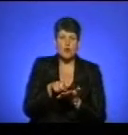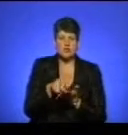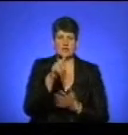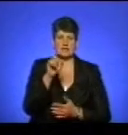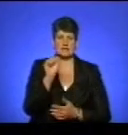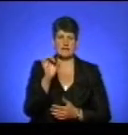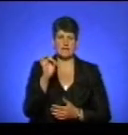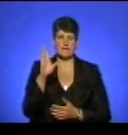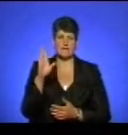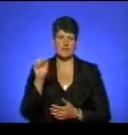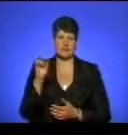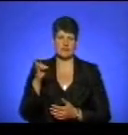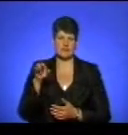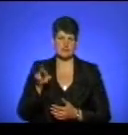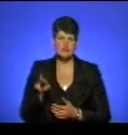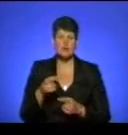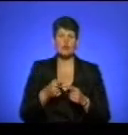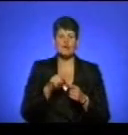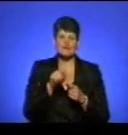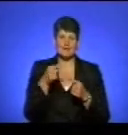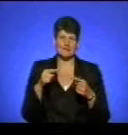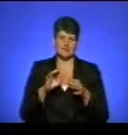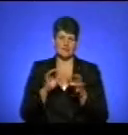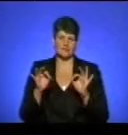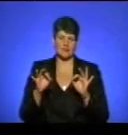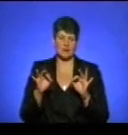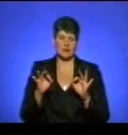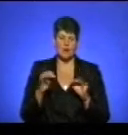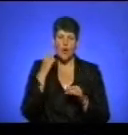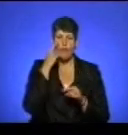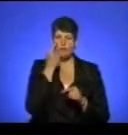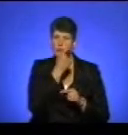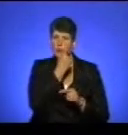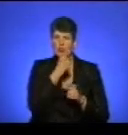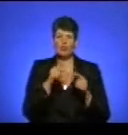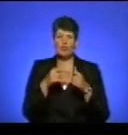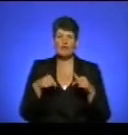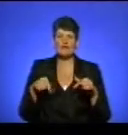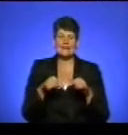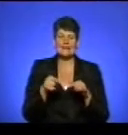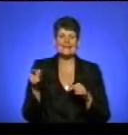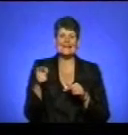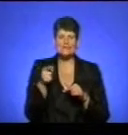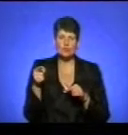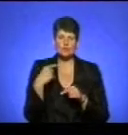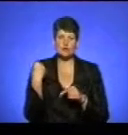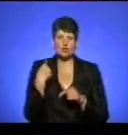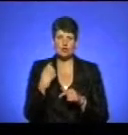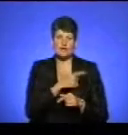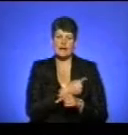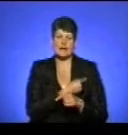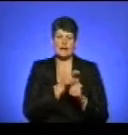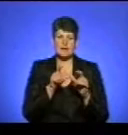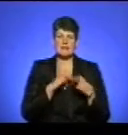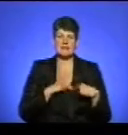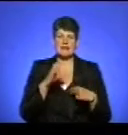«Зарваниця». А тепер про це та інше детальніше. В офтальмологічному відділенні Тернопільської обласної університетської лікарні працівники